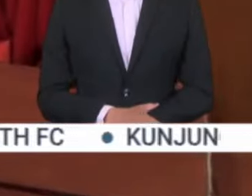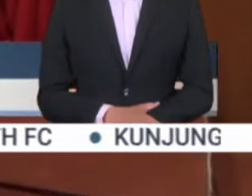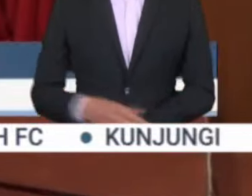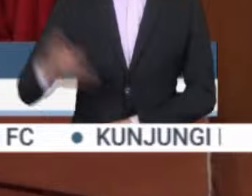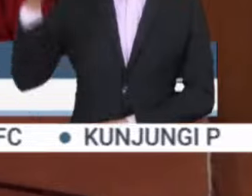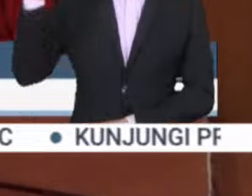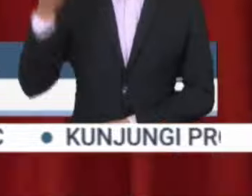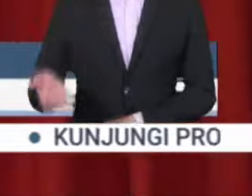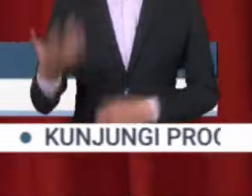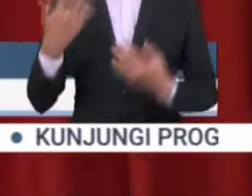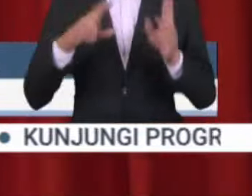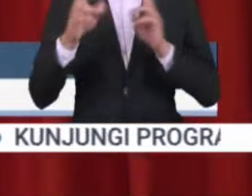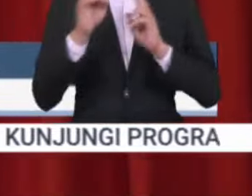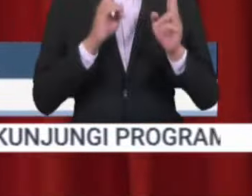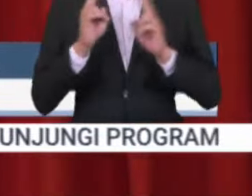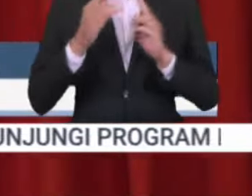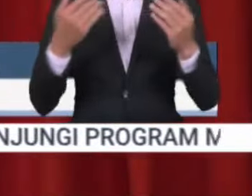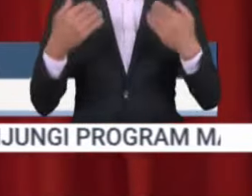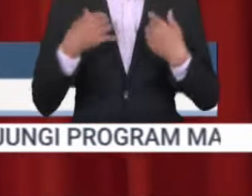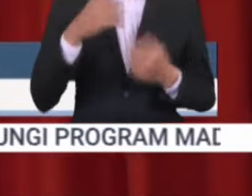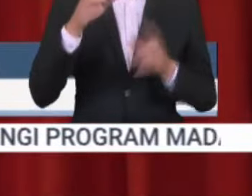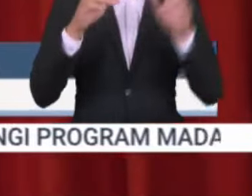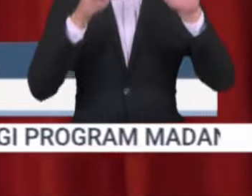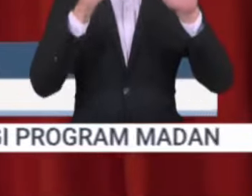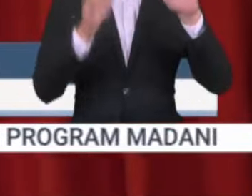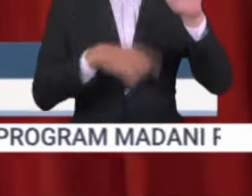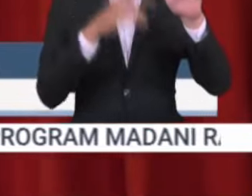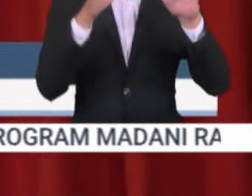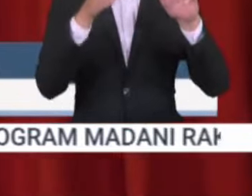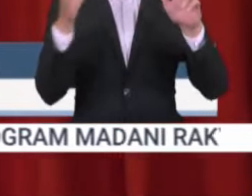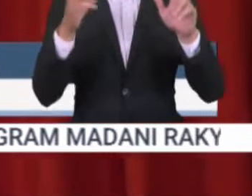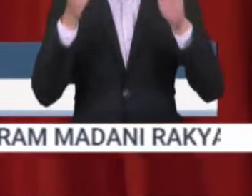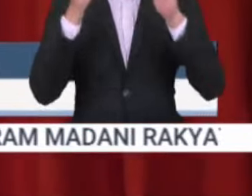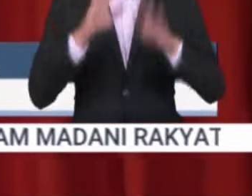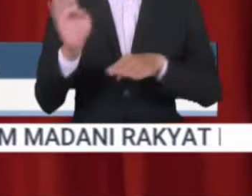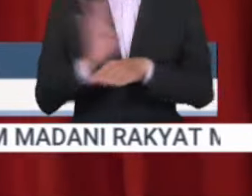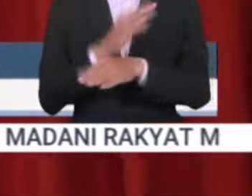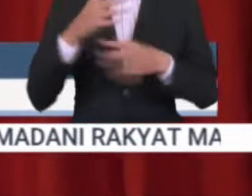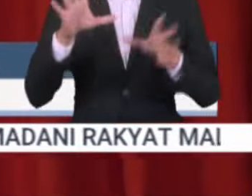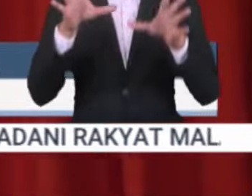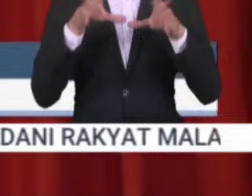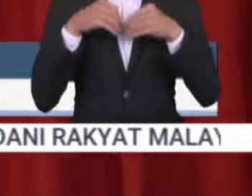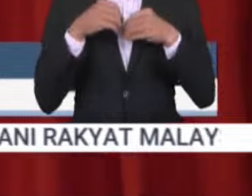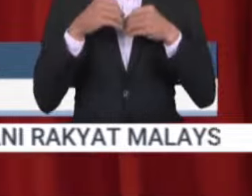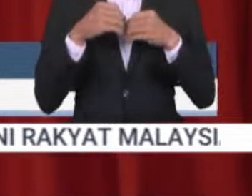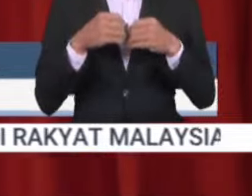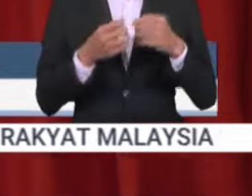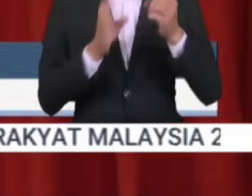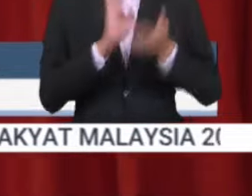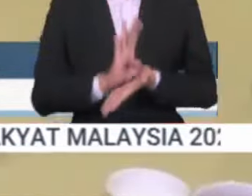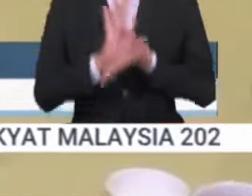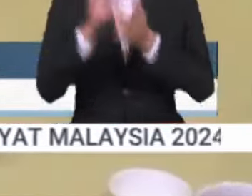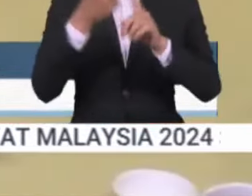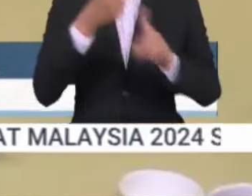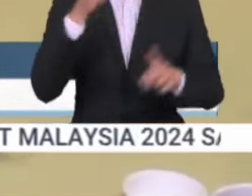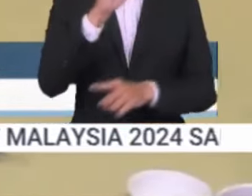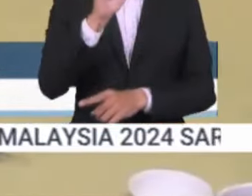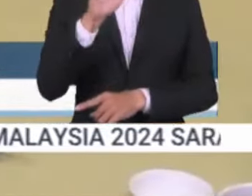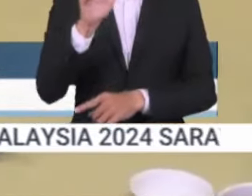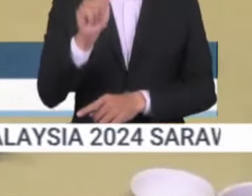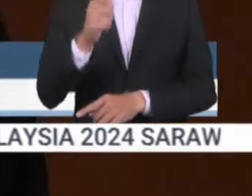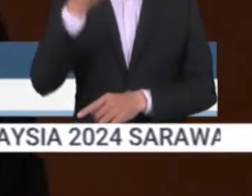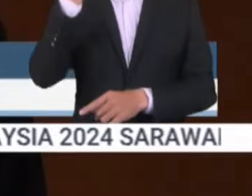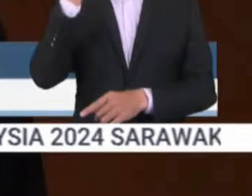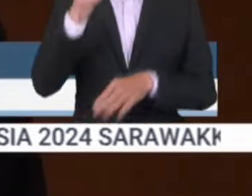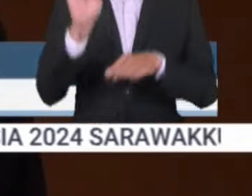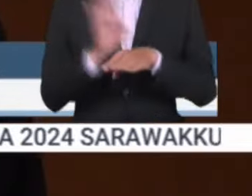Beliau juga menyatakan setakat ini seramai 3,500 usahawan di Sarawak sedang menerima bantuan daripada MARA, sama ada yang berniaga di